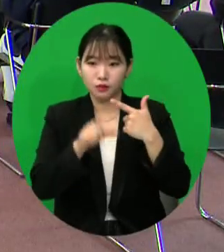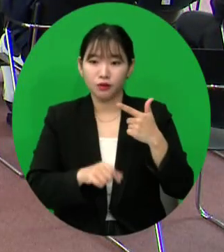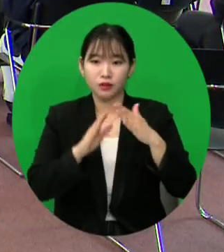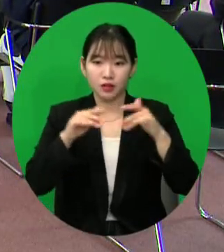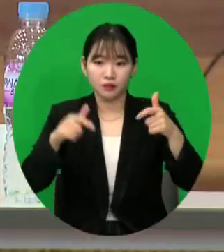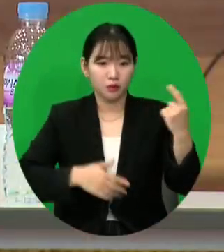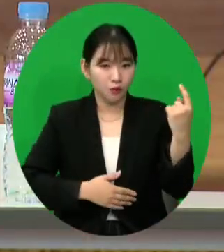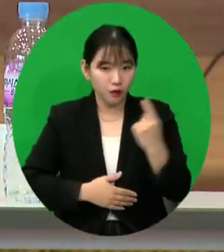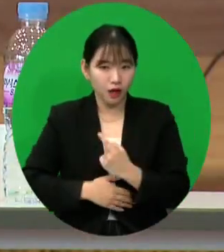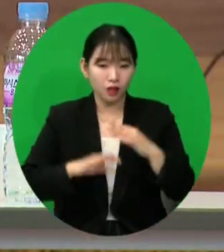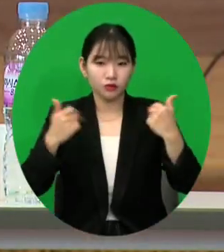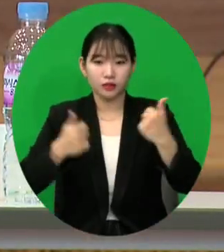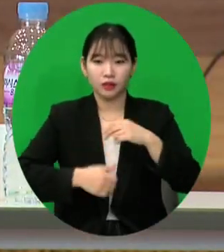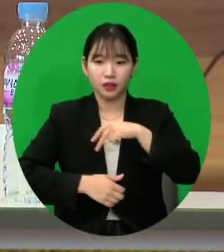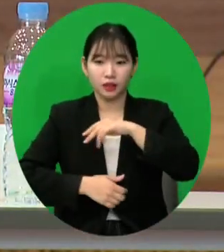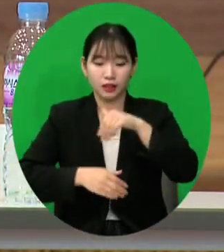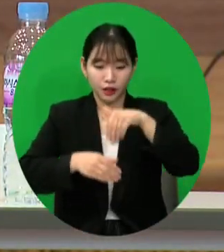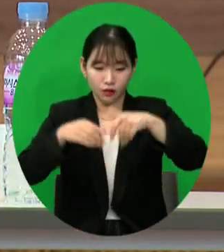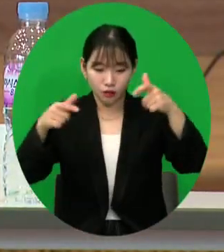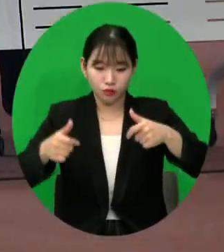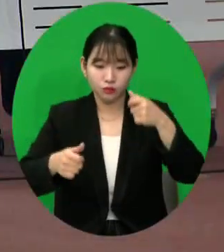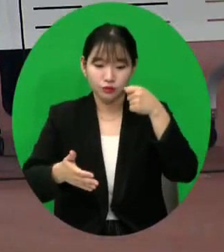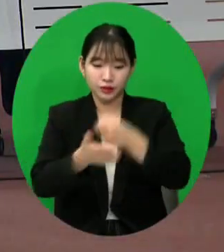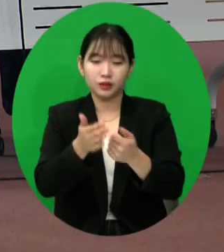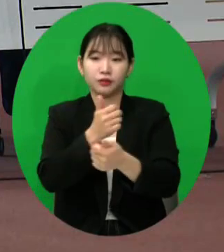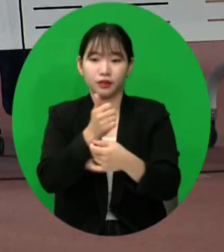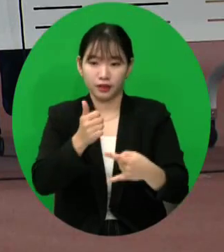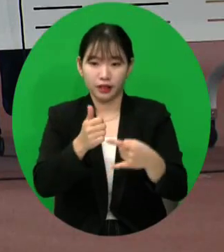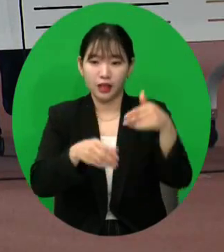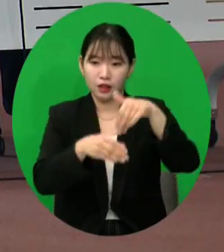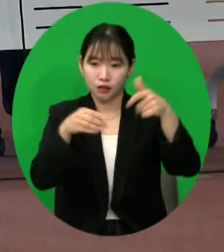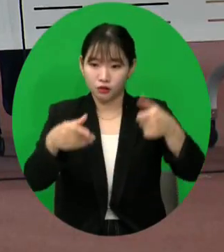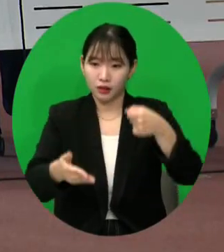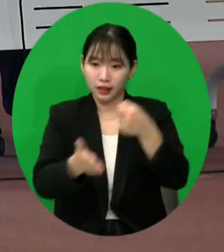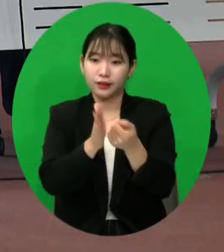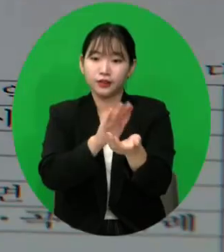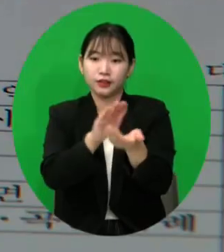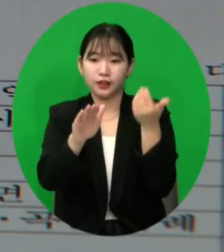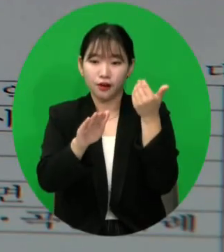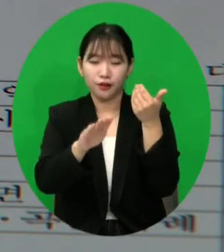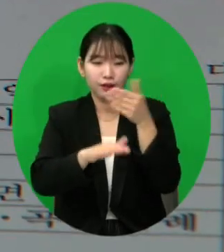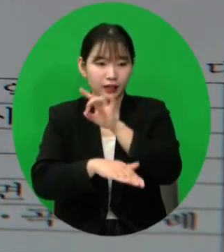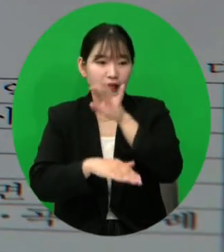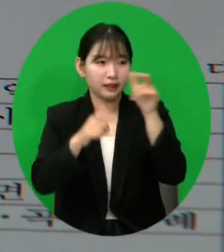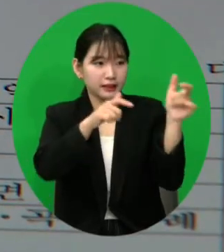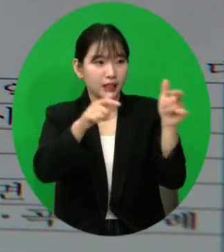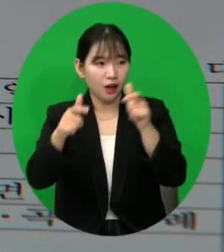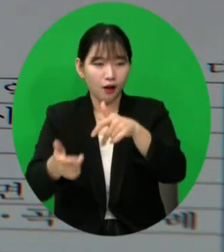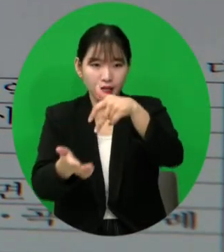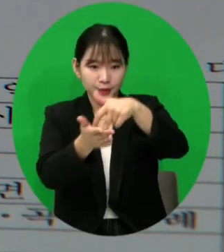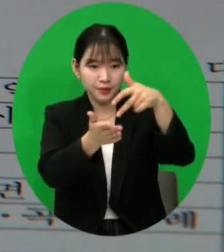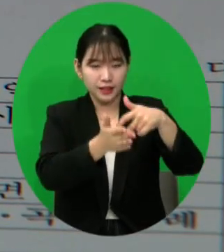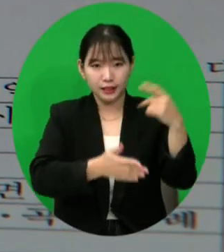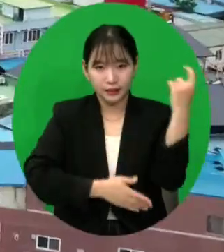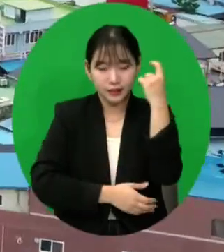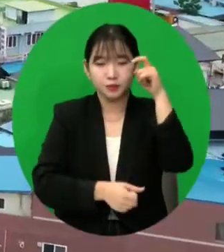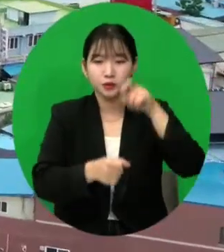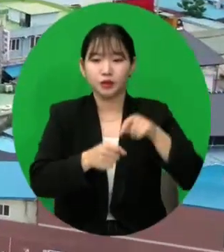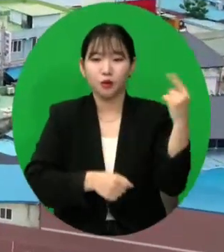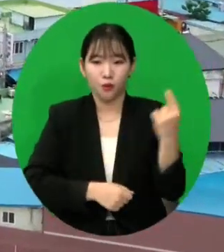전남을 찾았던 국회의원 선거구 획정위원회. 선거구를 획정하기 앞서 각 지역의 의견을 듣기